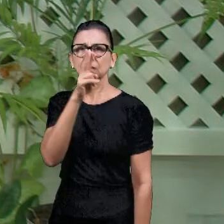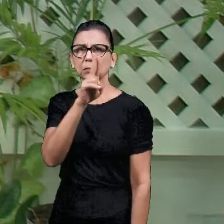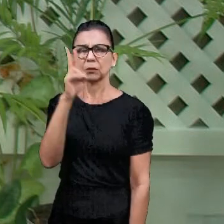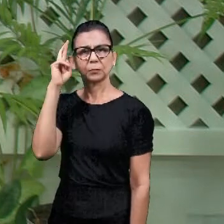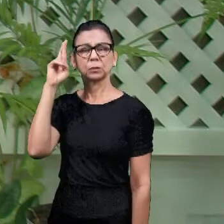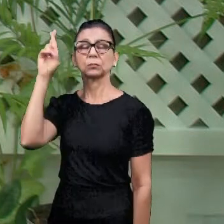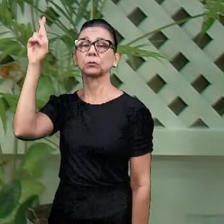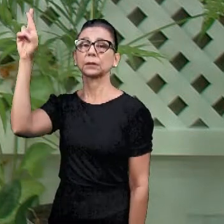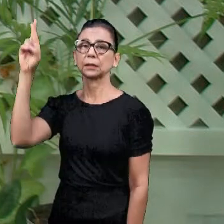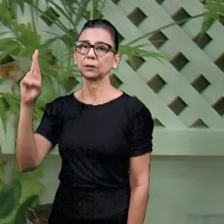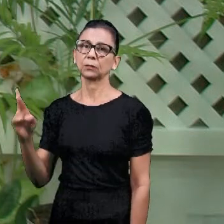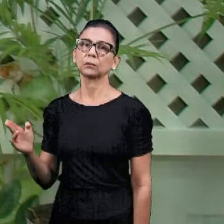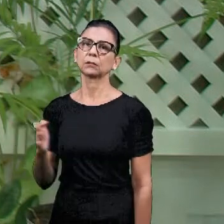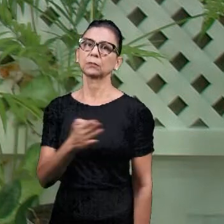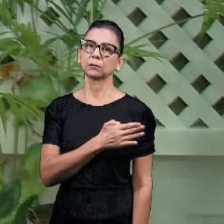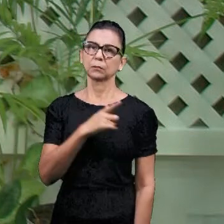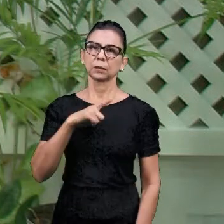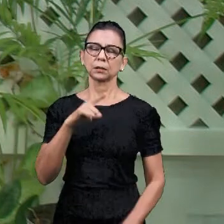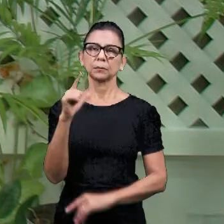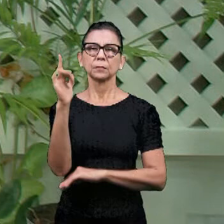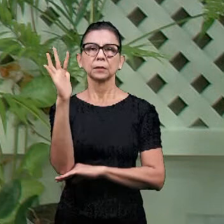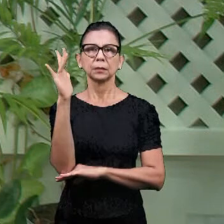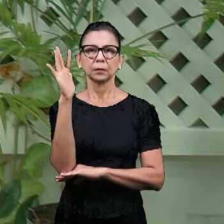Mes frères, aussi, nous avons ici de Ipatinga,